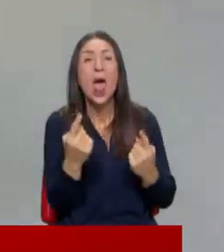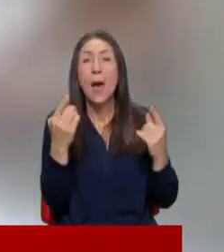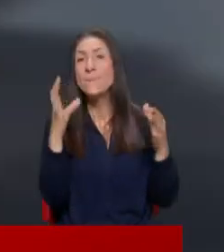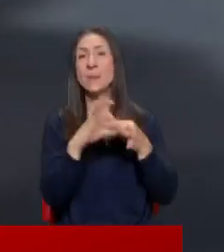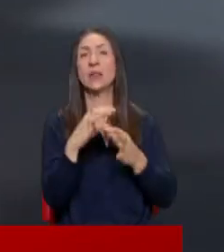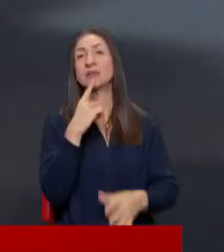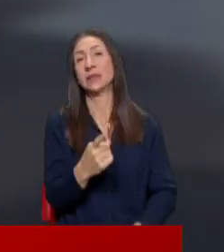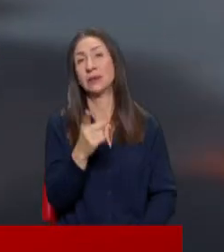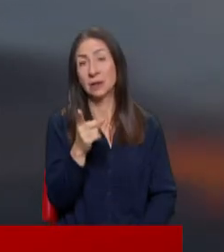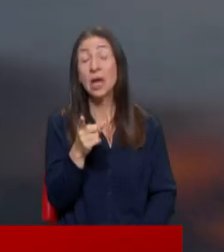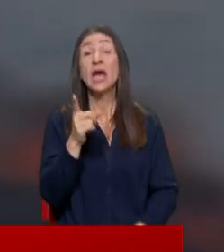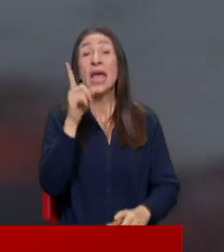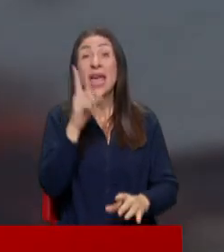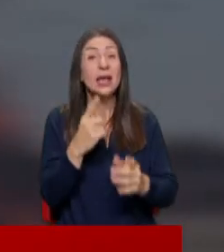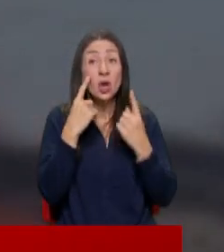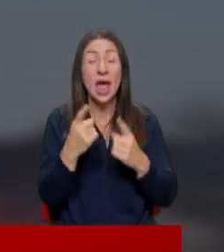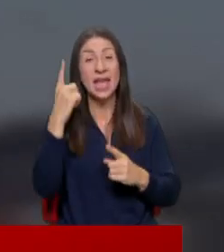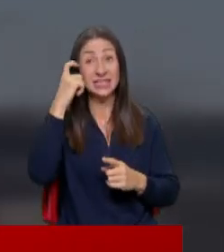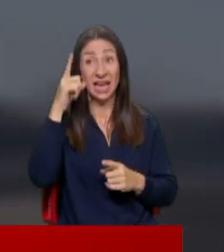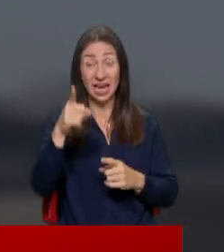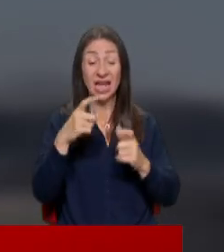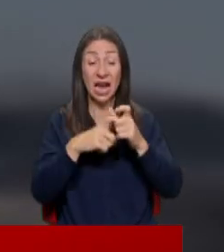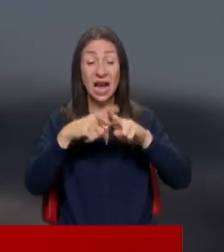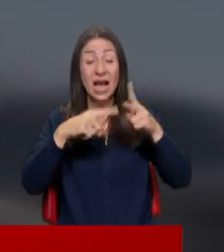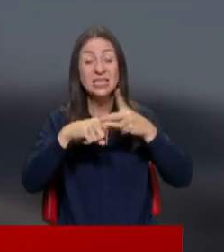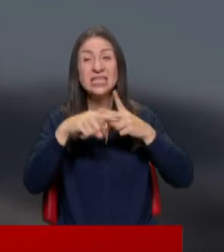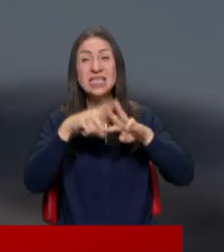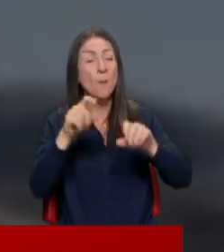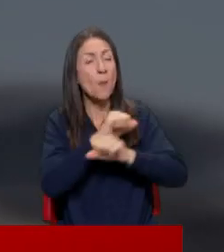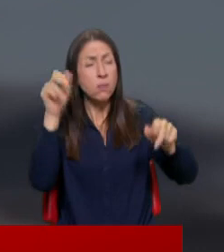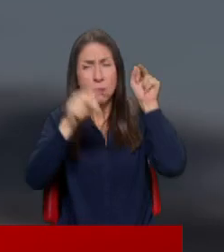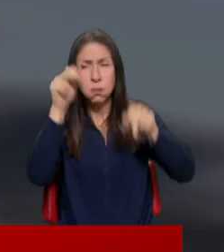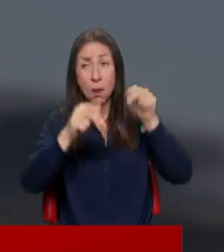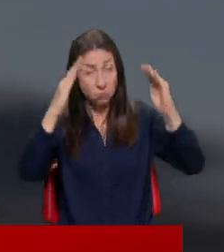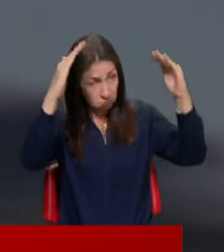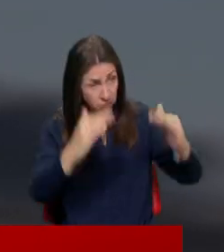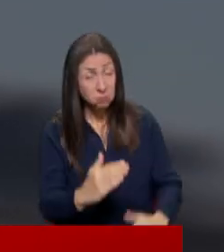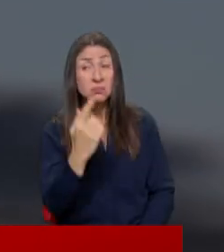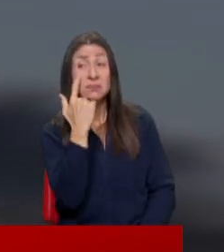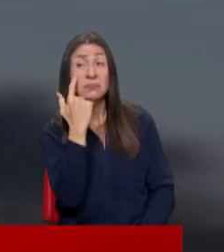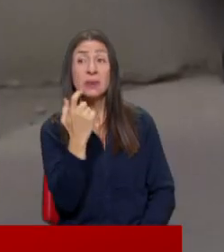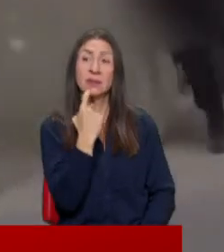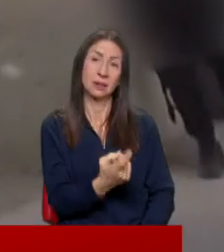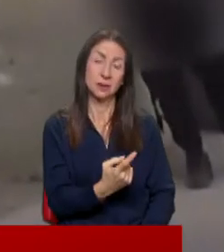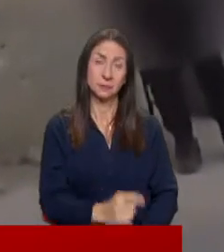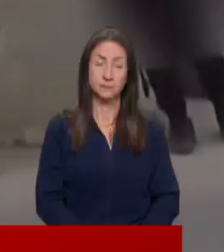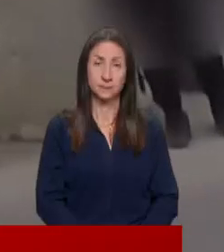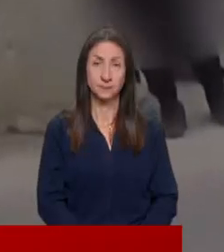olduğuna dikkat çekti. İlk etapta İsrail'in Gazze'ye yönelik saldırıların yoğunluğunu azaltması gerektiğini vurguladı.